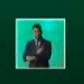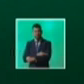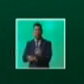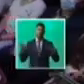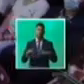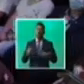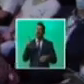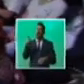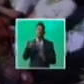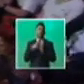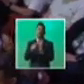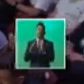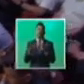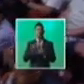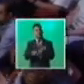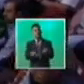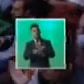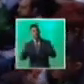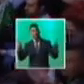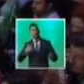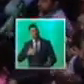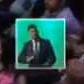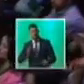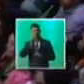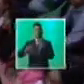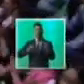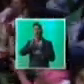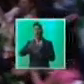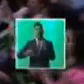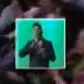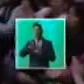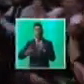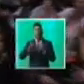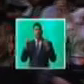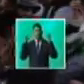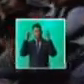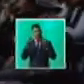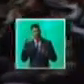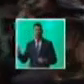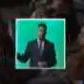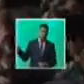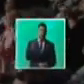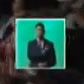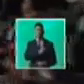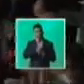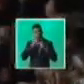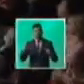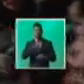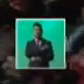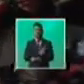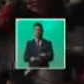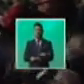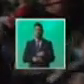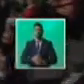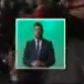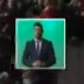άλλους δύο, ενώ φαίνεται ότι έχουν αυξηθεί τα ποσοστά των αναποφάσιστων και εκείνων οι οποίοι δεν επιθυμούν